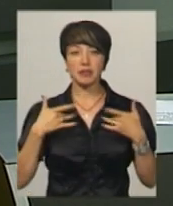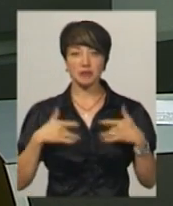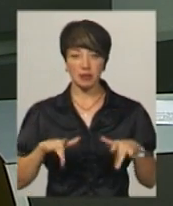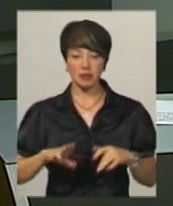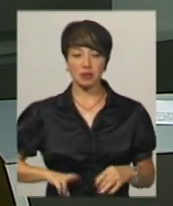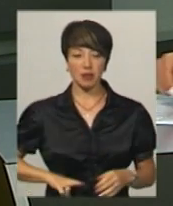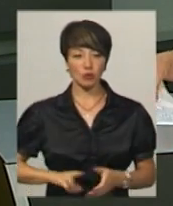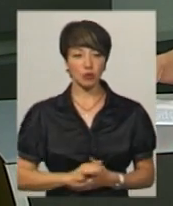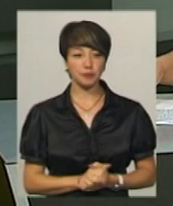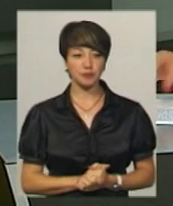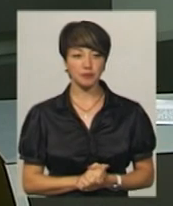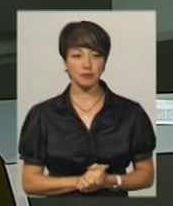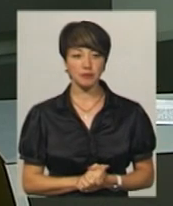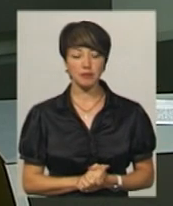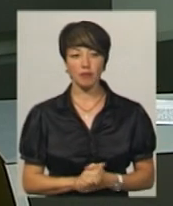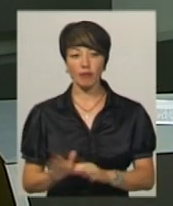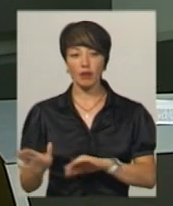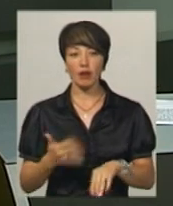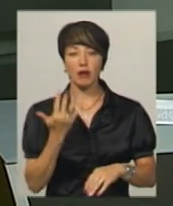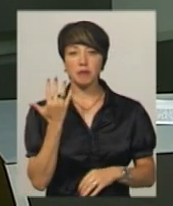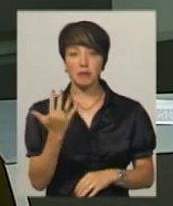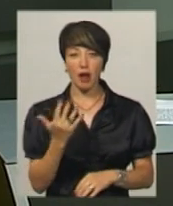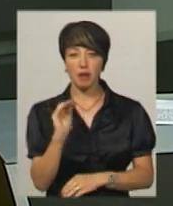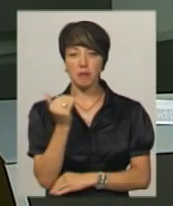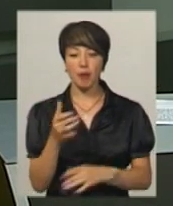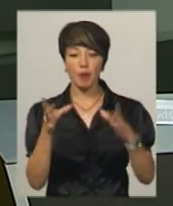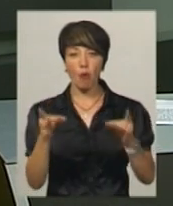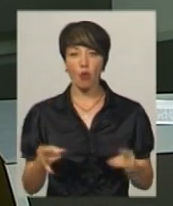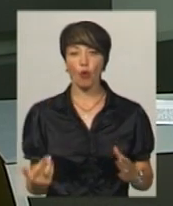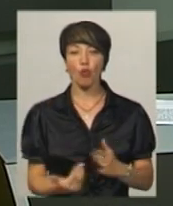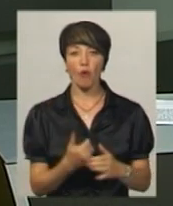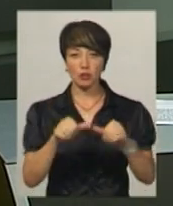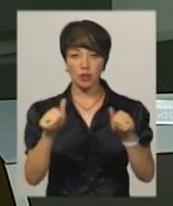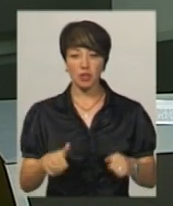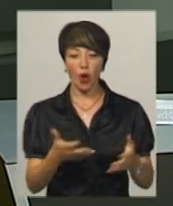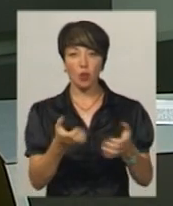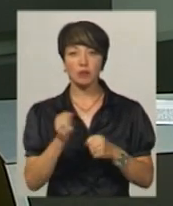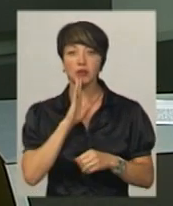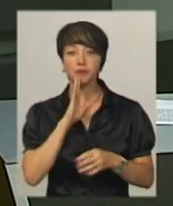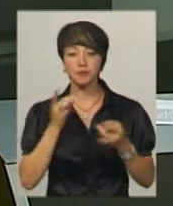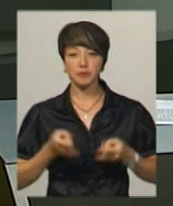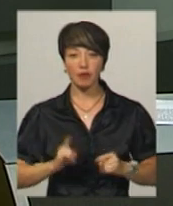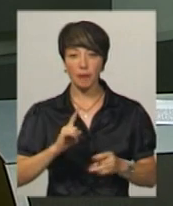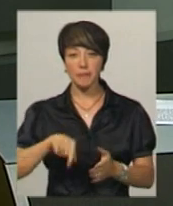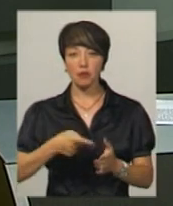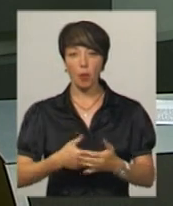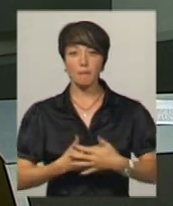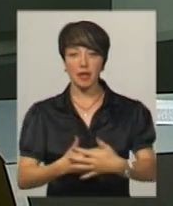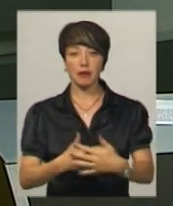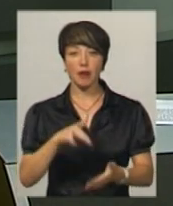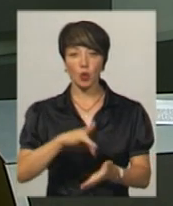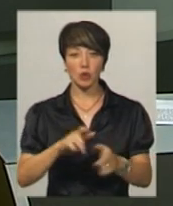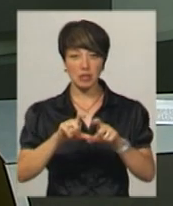Сергія Кириченка. 5 бейбі-боксів оновленого зразка сьогодні отримали породілі Хмельницького міського перинатального